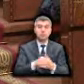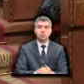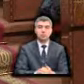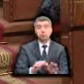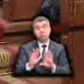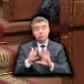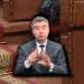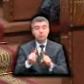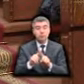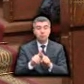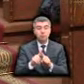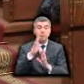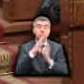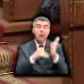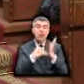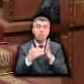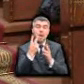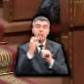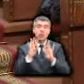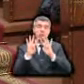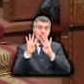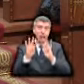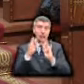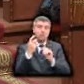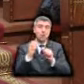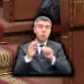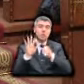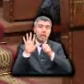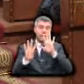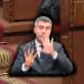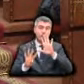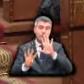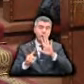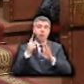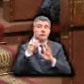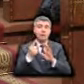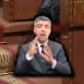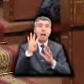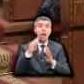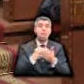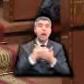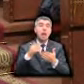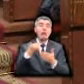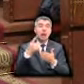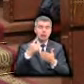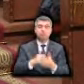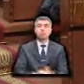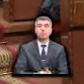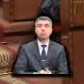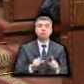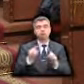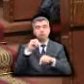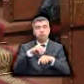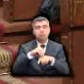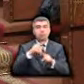مشاريع مبرمجه في 2018 2019 تقريبا 1.4 مليار ديال الدرهم. ناهيك على ان عندنا في هذاك البرنامج